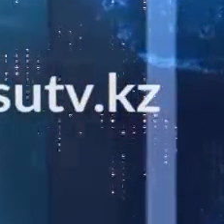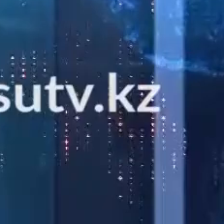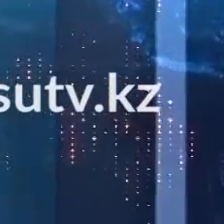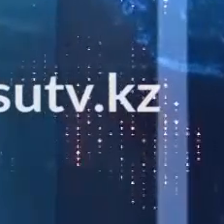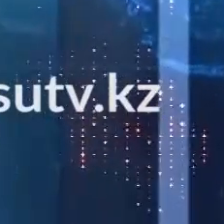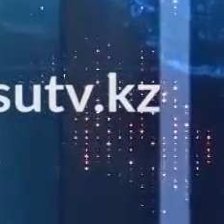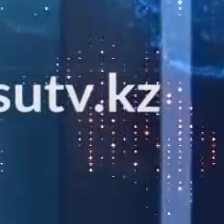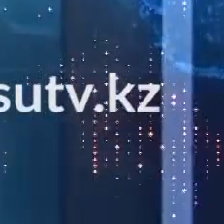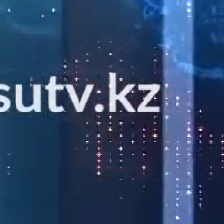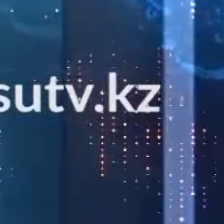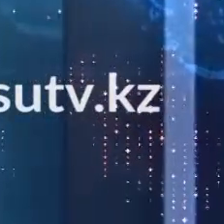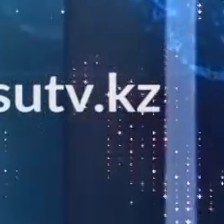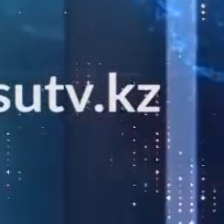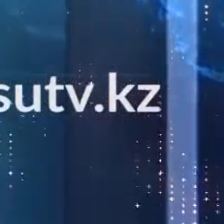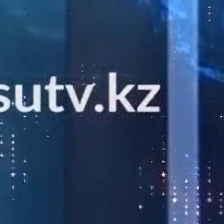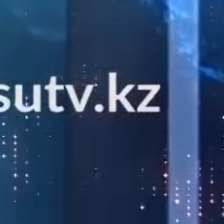ЖТСУ.